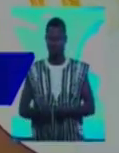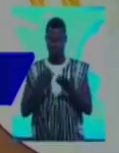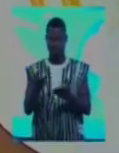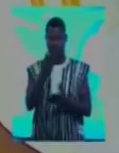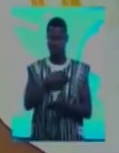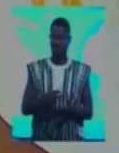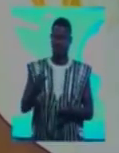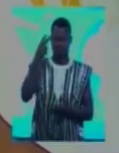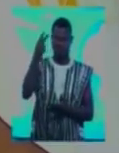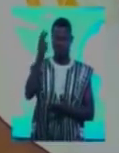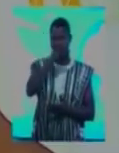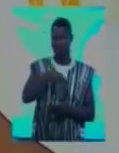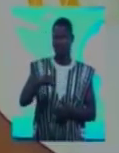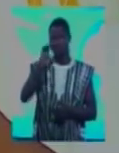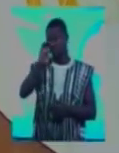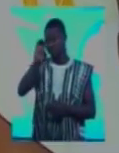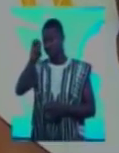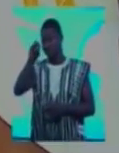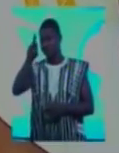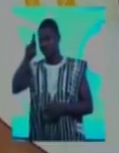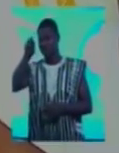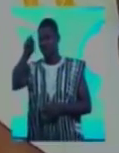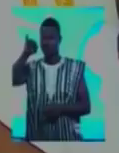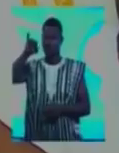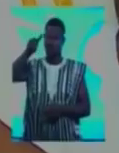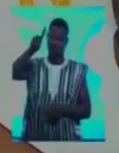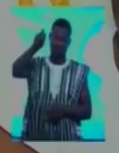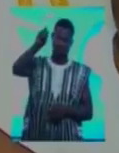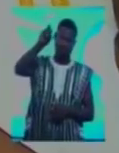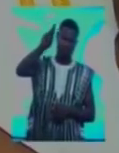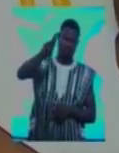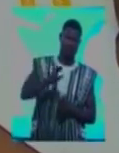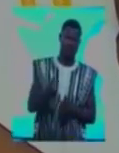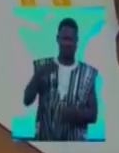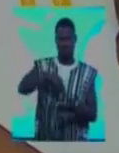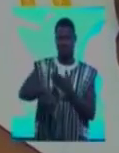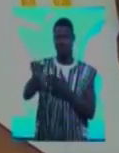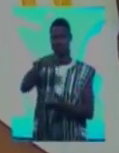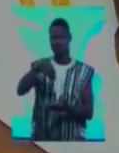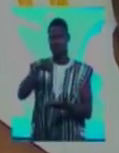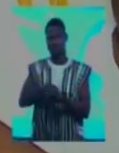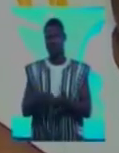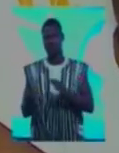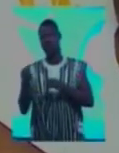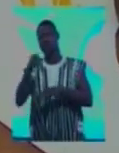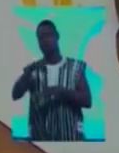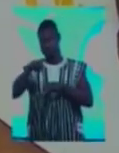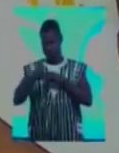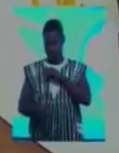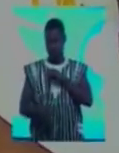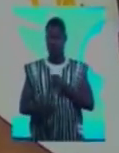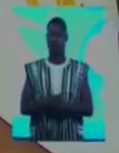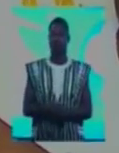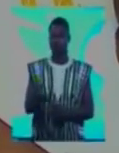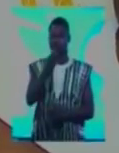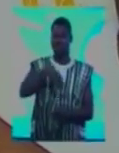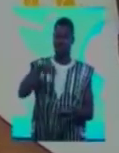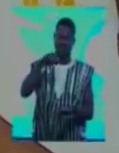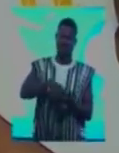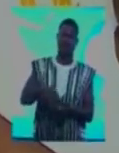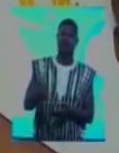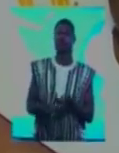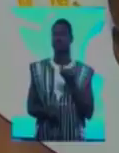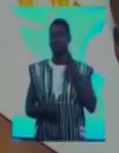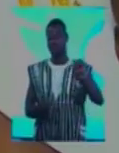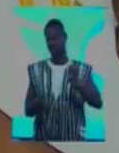été créés en 2006 au niveau de la région centre-sud et centre-est, pour doter donc